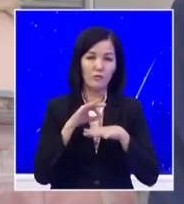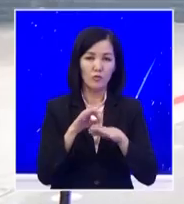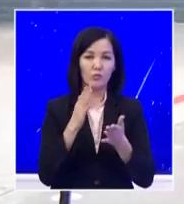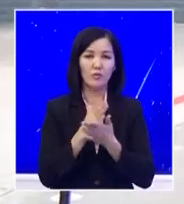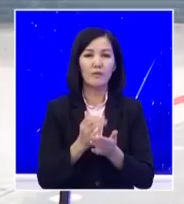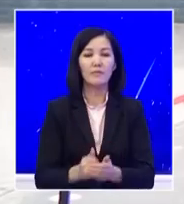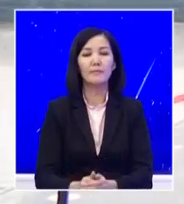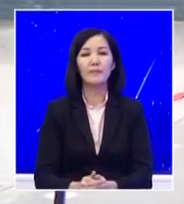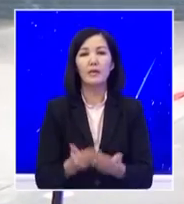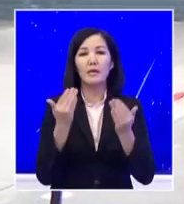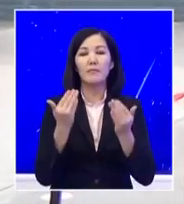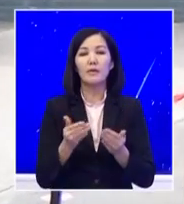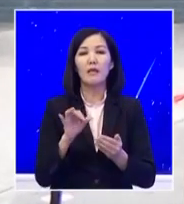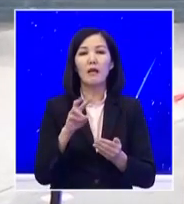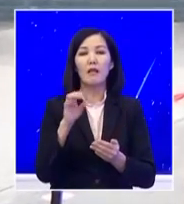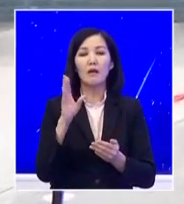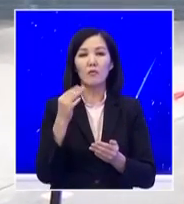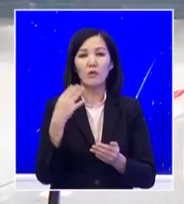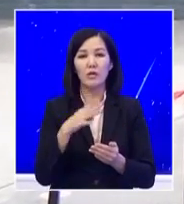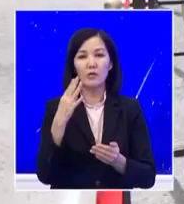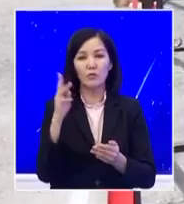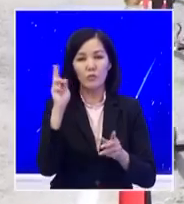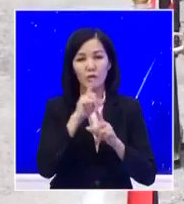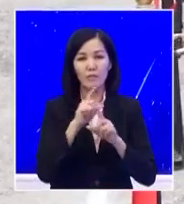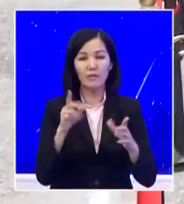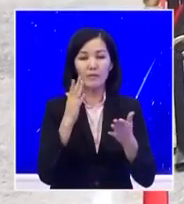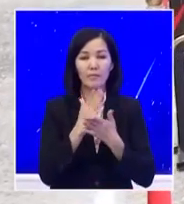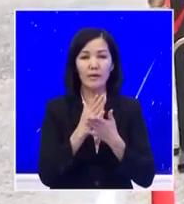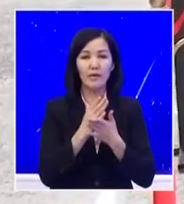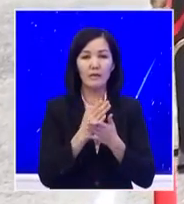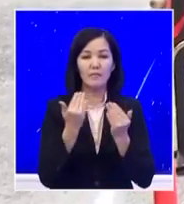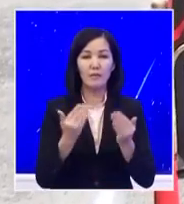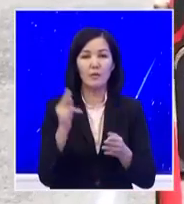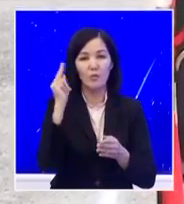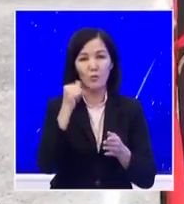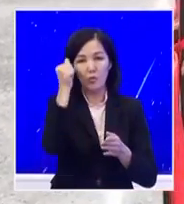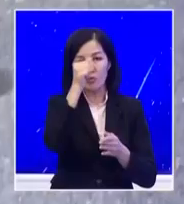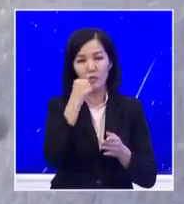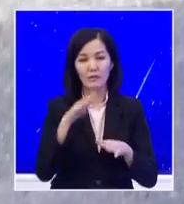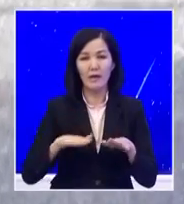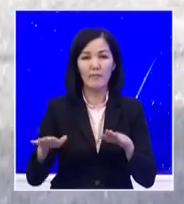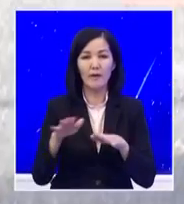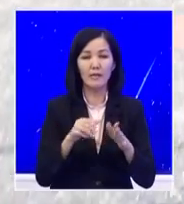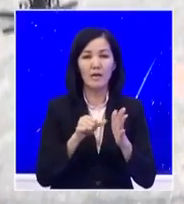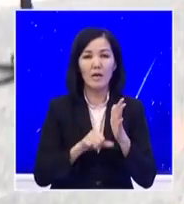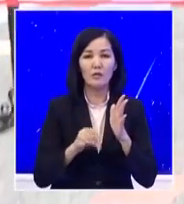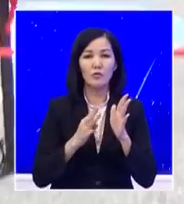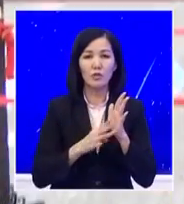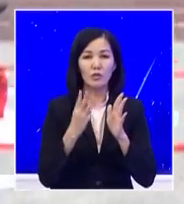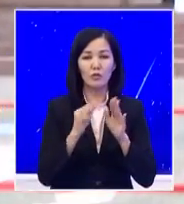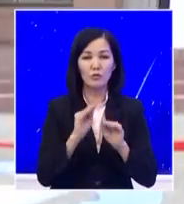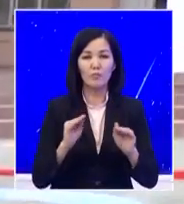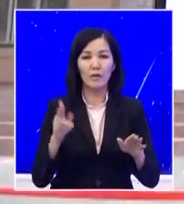жатырмыз. Алакөл ауданында 44 орта білім беру мекемесі бар. Биылғы оқу жылында бұл аймақта 683